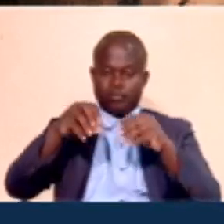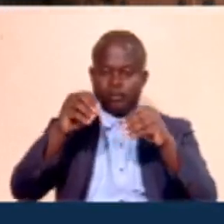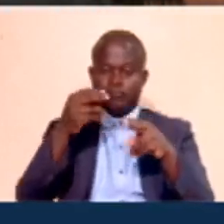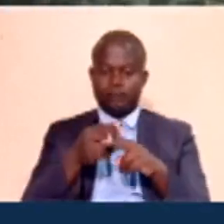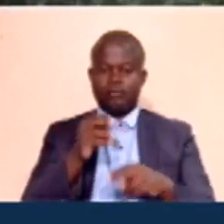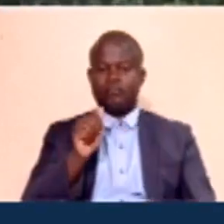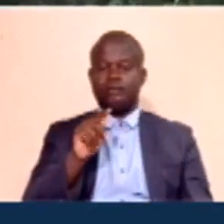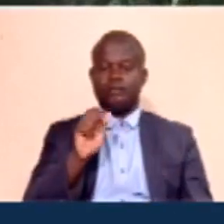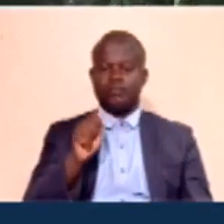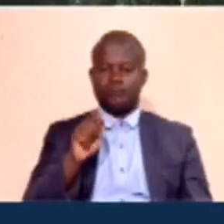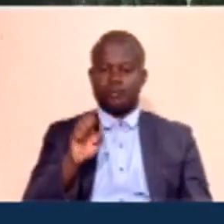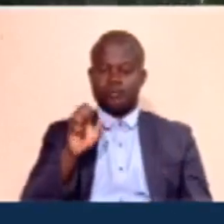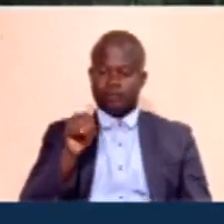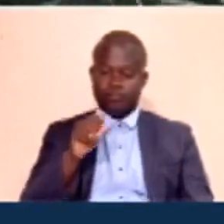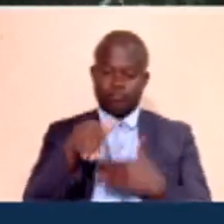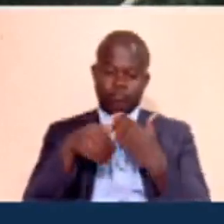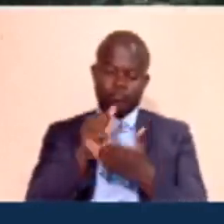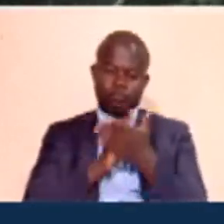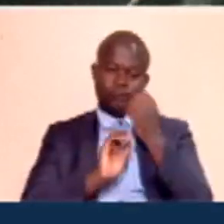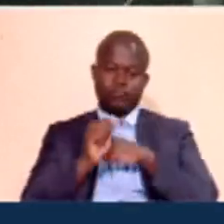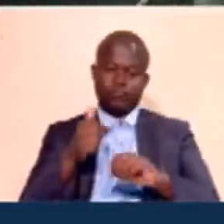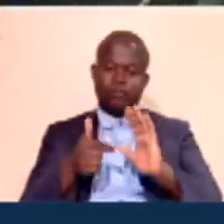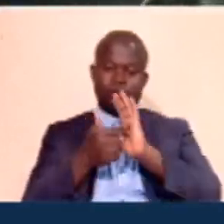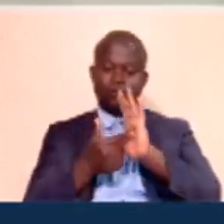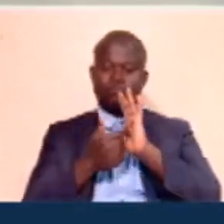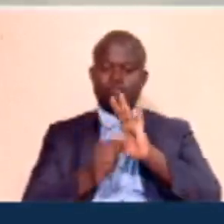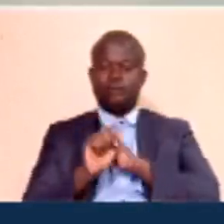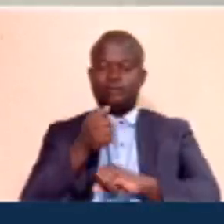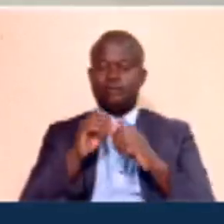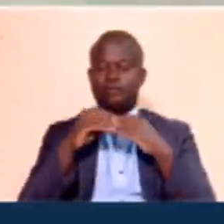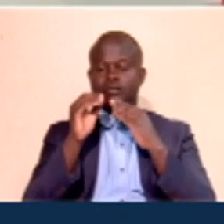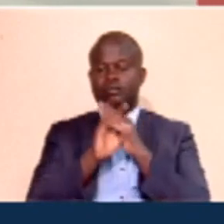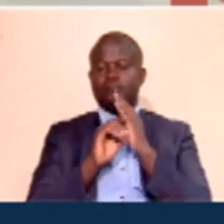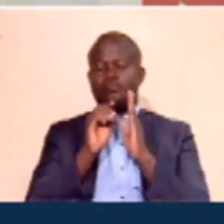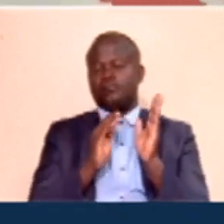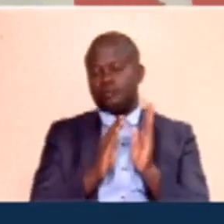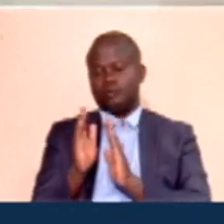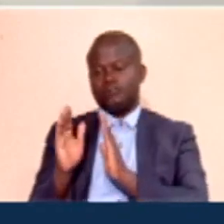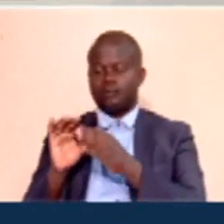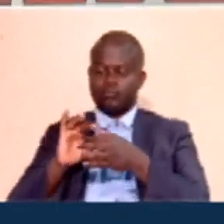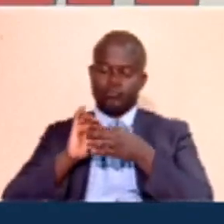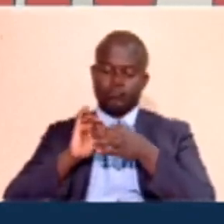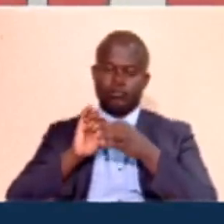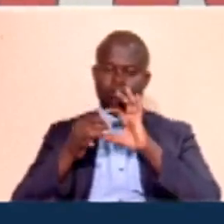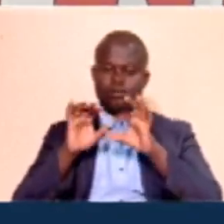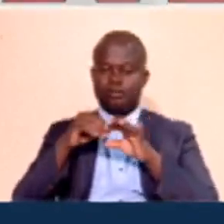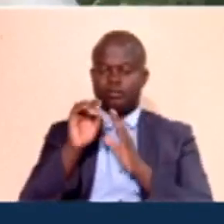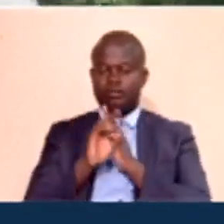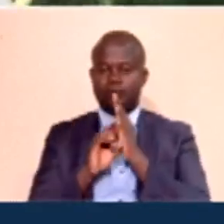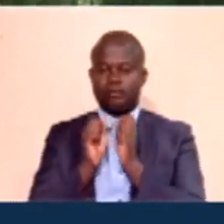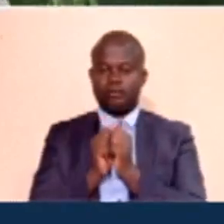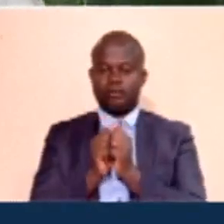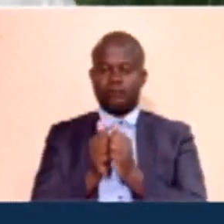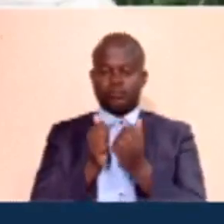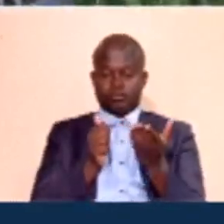bizwi ku izina ry'akateye. Iki kikaba ari kimwe mu bikorwa biri kumurikirwa mu imurika bikorwa ubuyobozi bw'akarere kateguye bufatanyije n'abafatanyabikorwa mu iterambere ry'akarere. Kuba